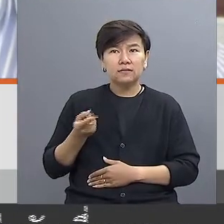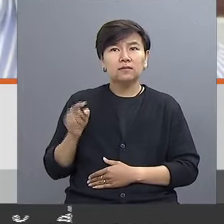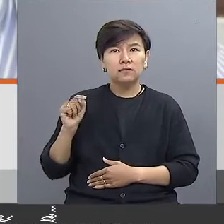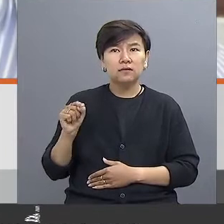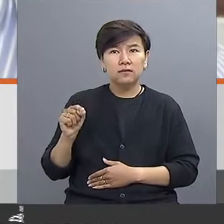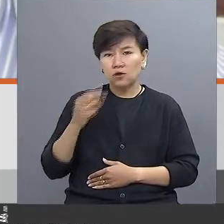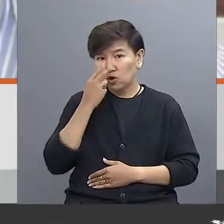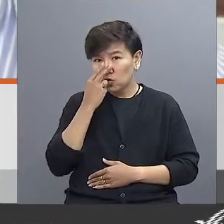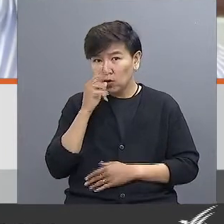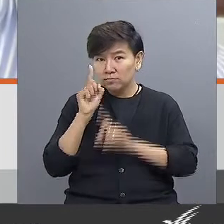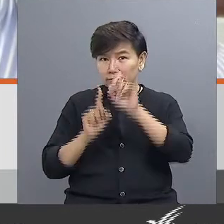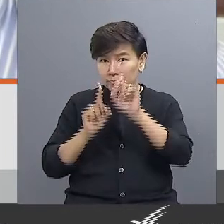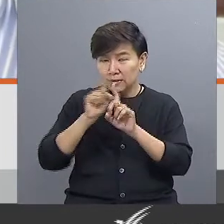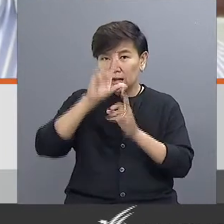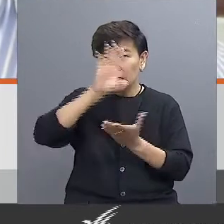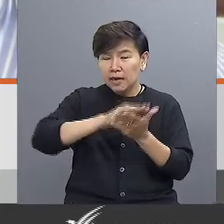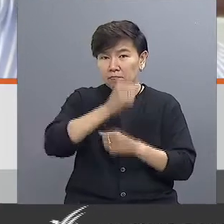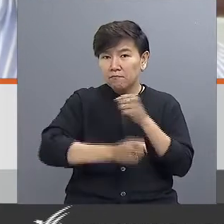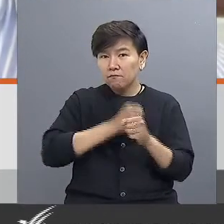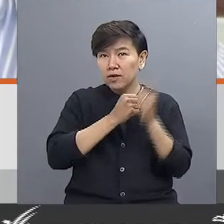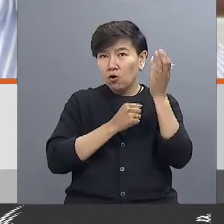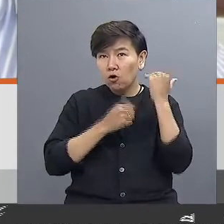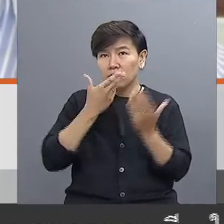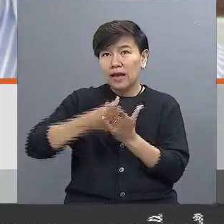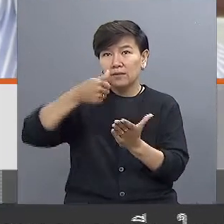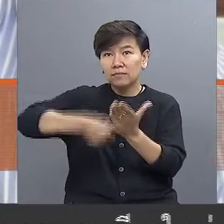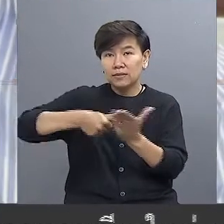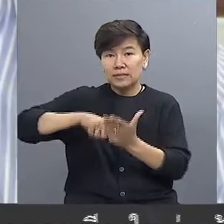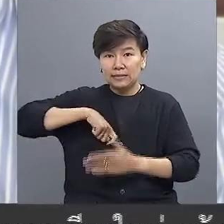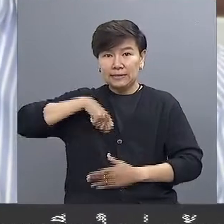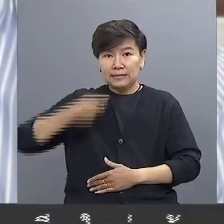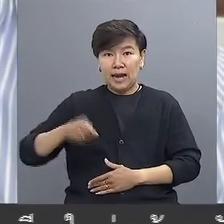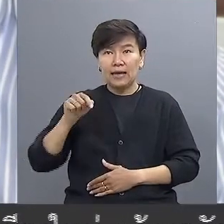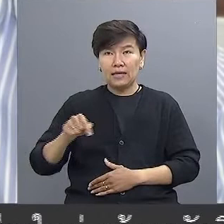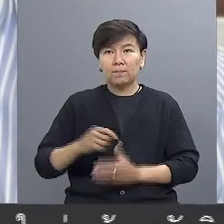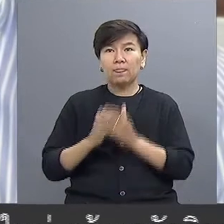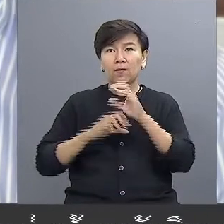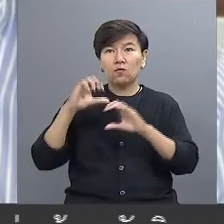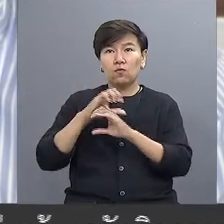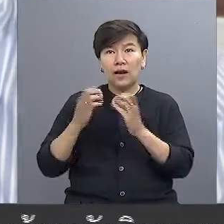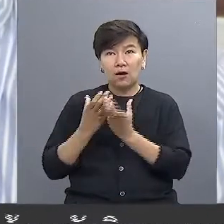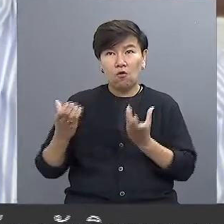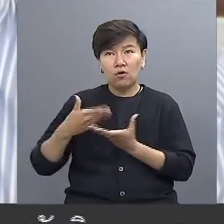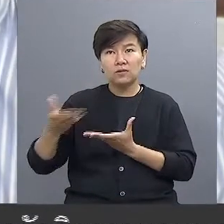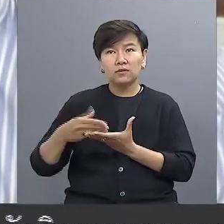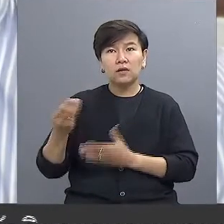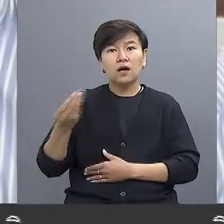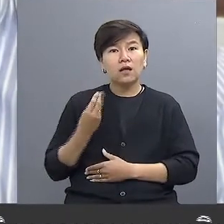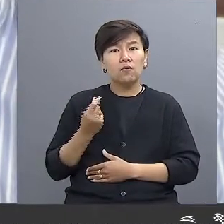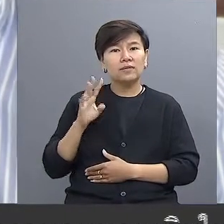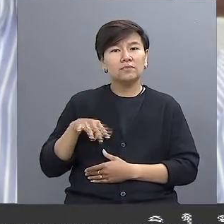ปีก่อนๆในการเสียภาษีเนี่ยเรามองว่าโดยเฉลี่ยแล้วคนที่เข้าโครงการทับดีมีคืนโดยเธอจะได้คืนคนละ4,500บาท